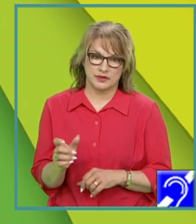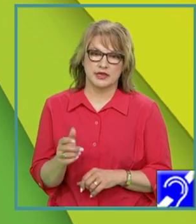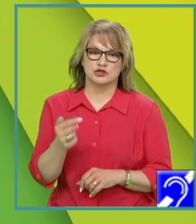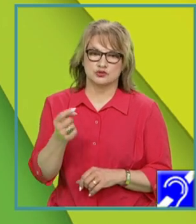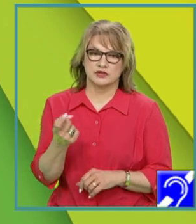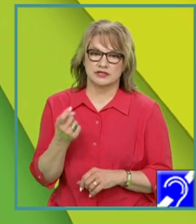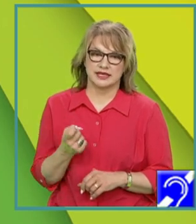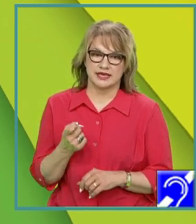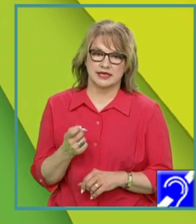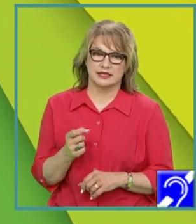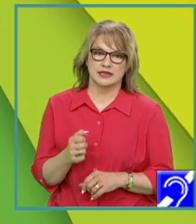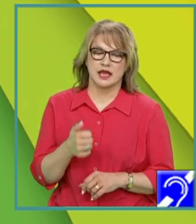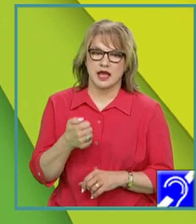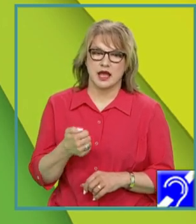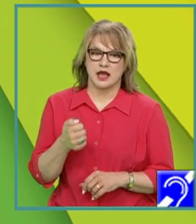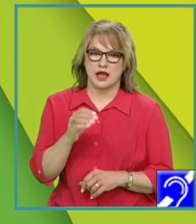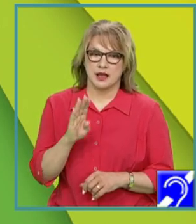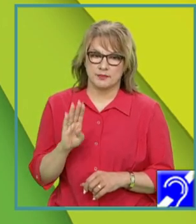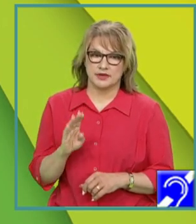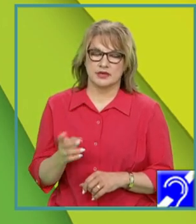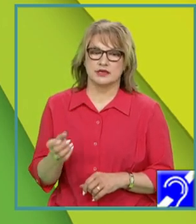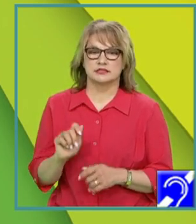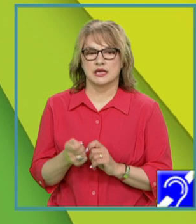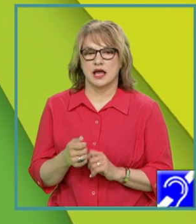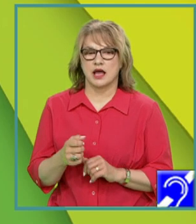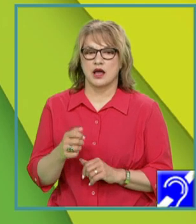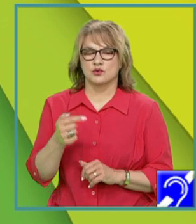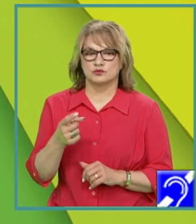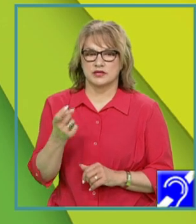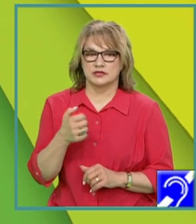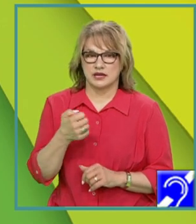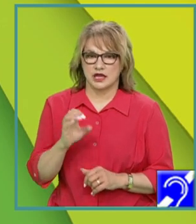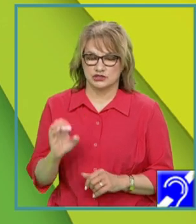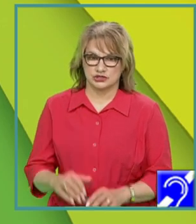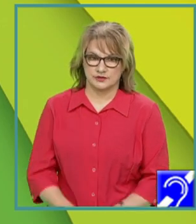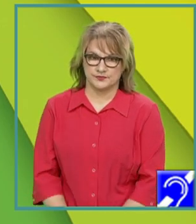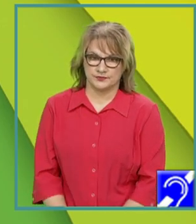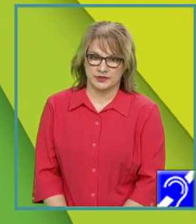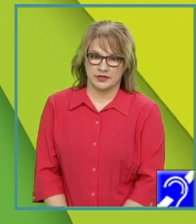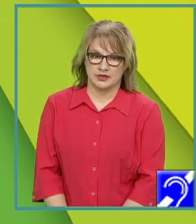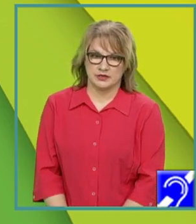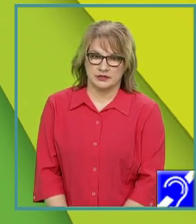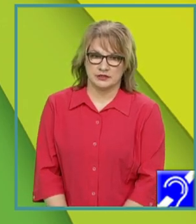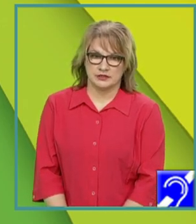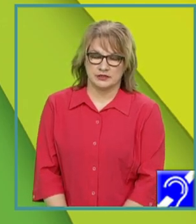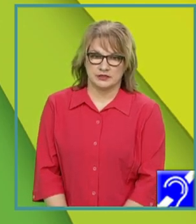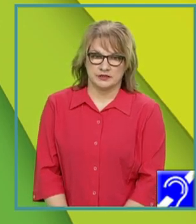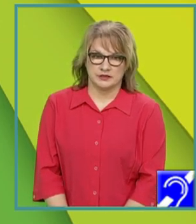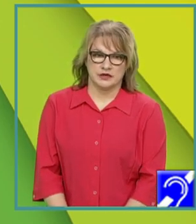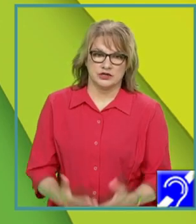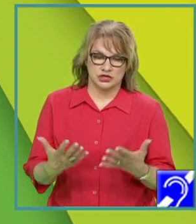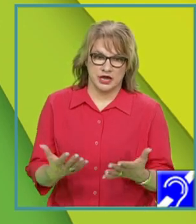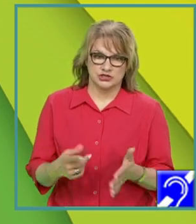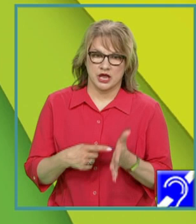jumătate din ABS Audi mă tate din lungimea lui ac și